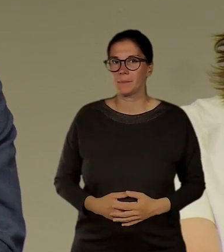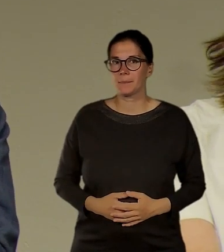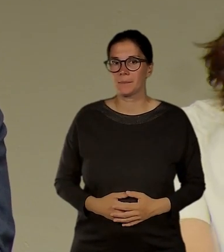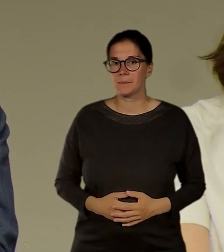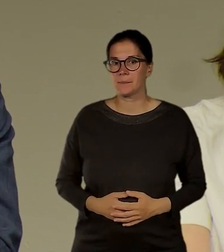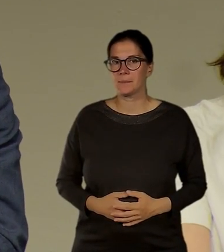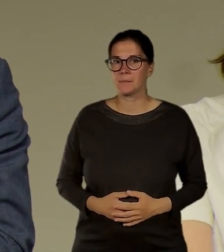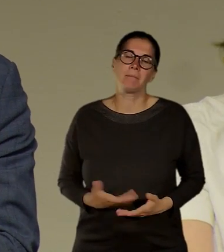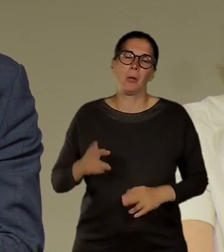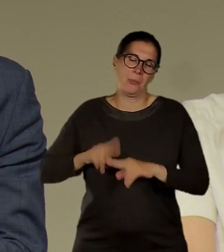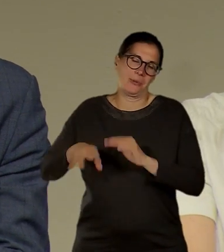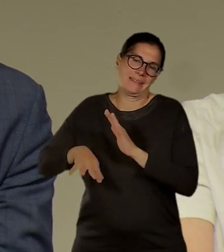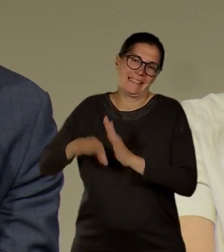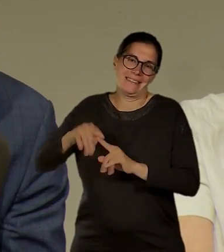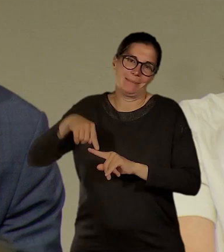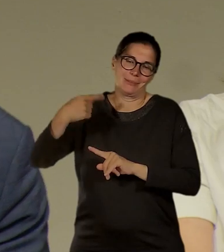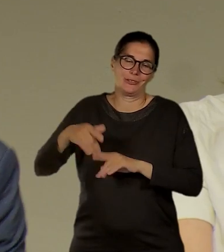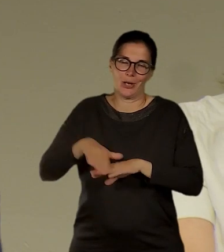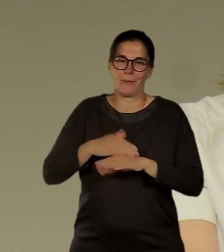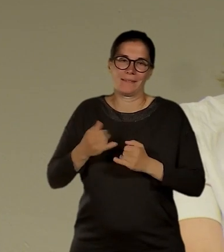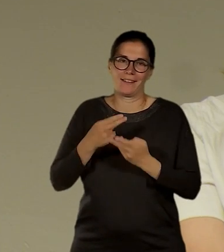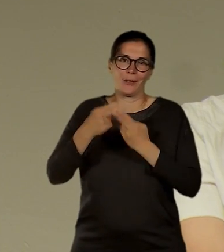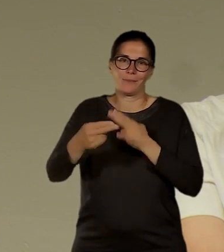Tak to už tak zjistíme do příště, pardon.